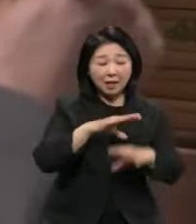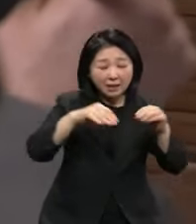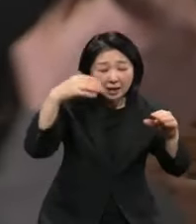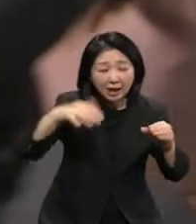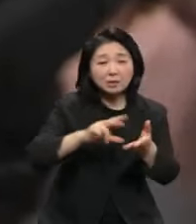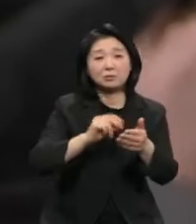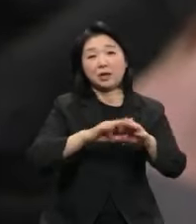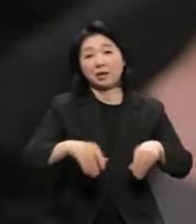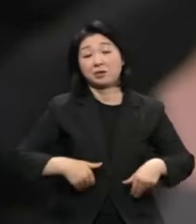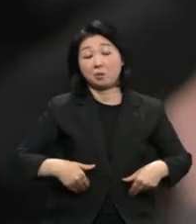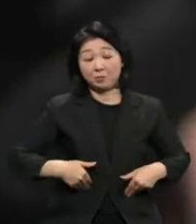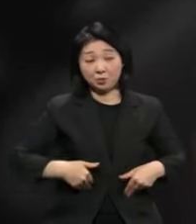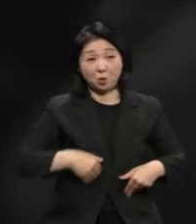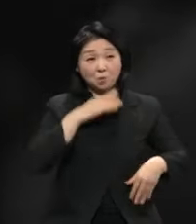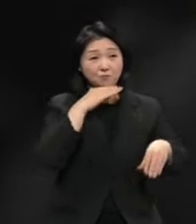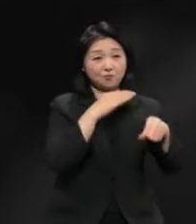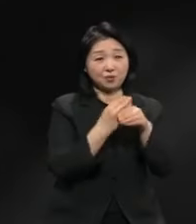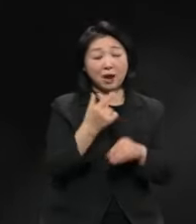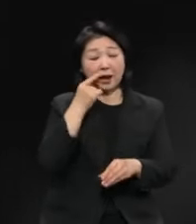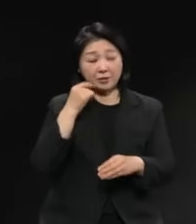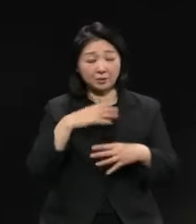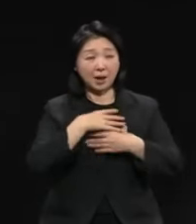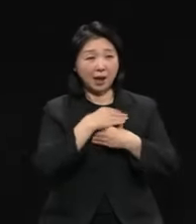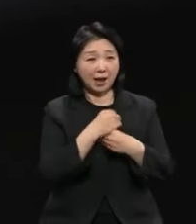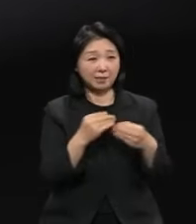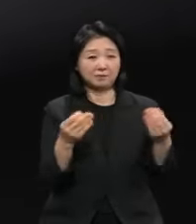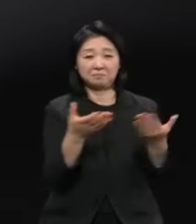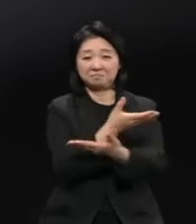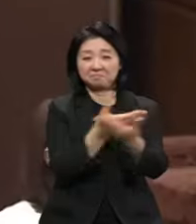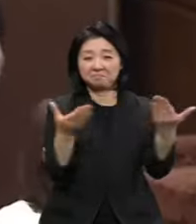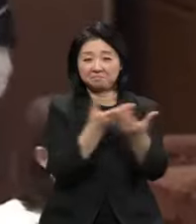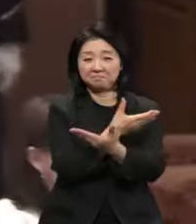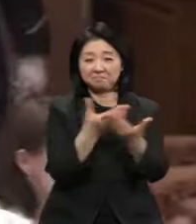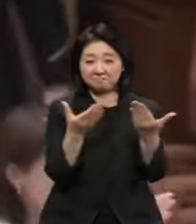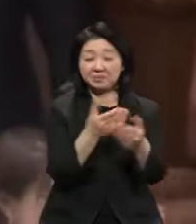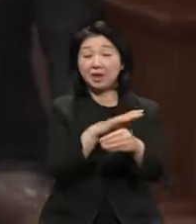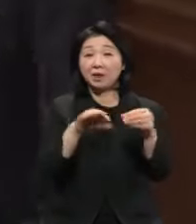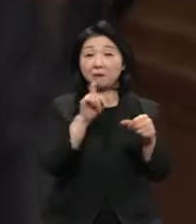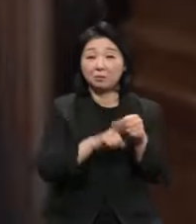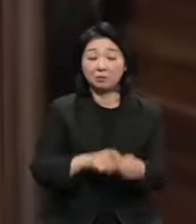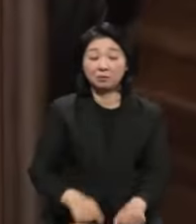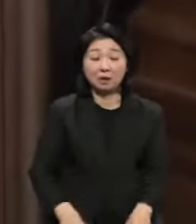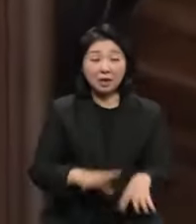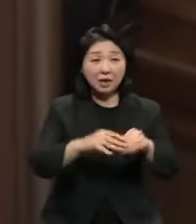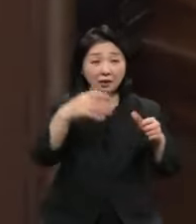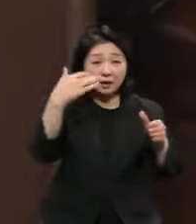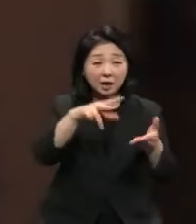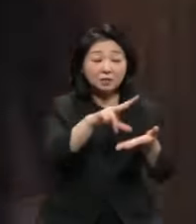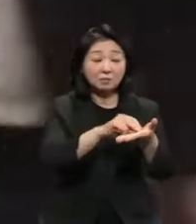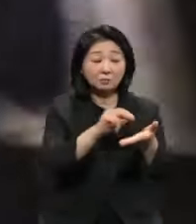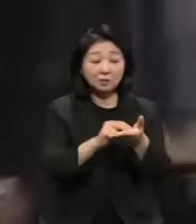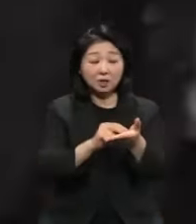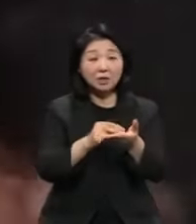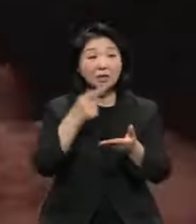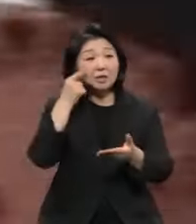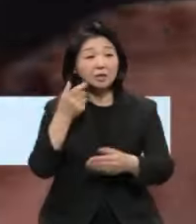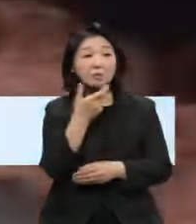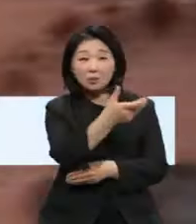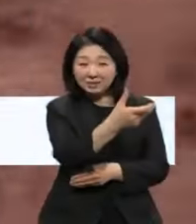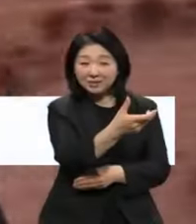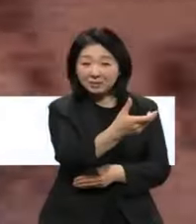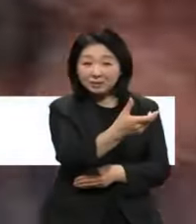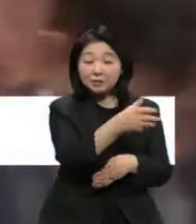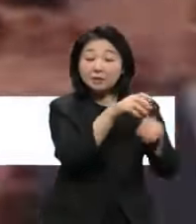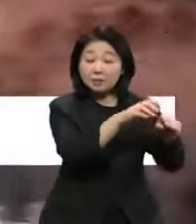양국의 안정적 관계를 촉진하기 위한 것이라고 말했습니다. 미해결 문제는 일본인 납북자 문제와 북한의